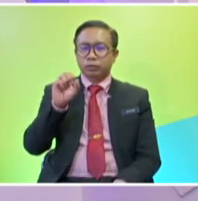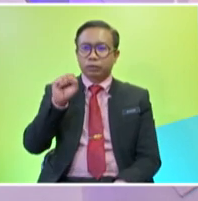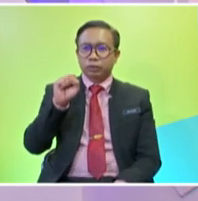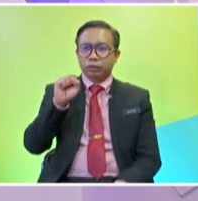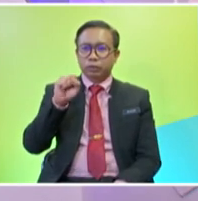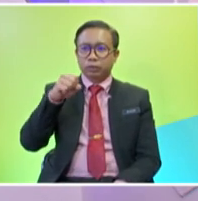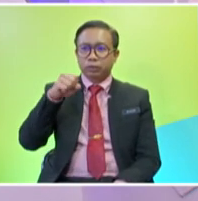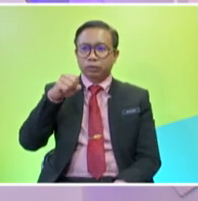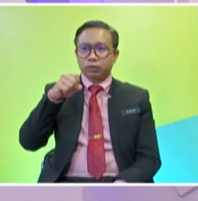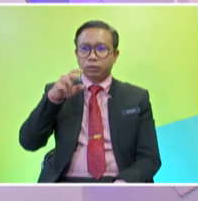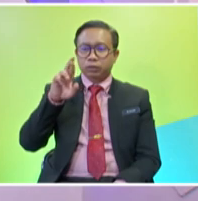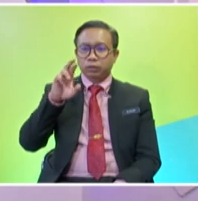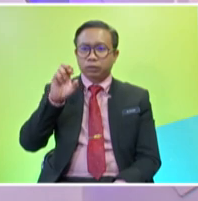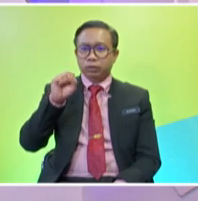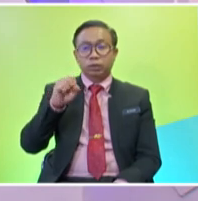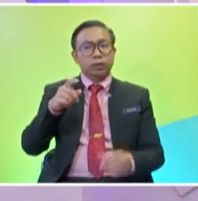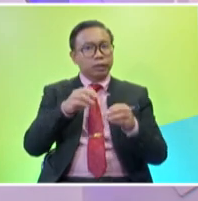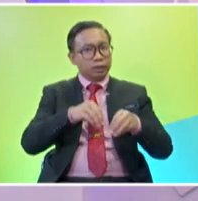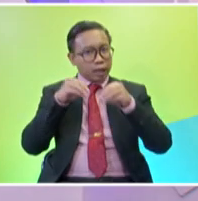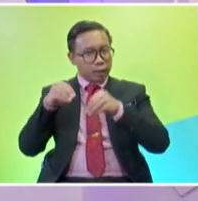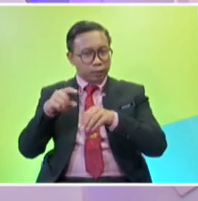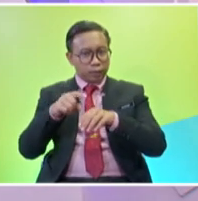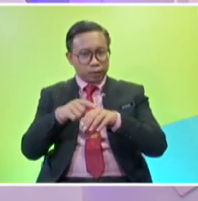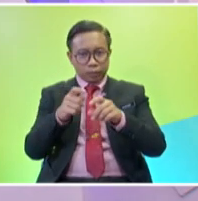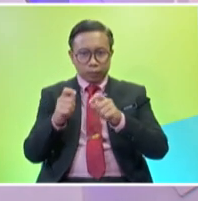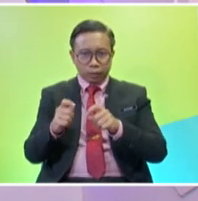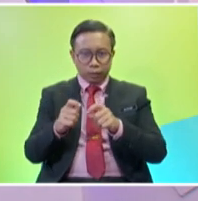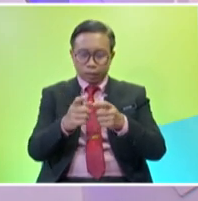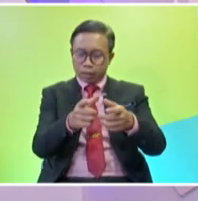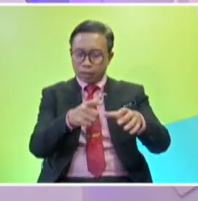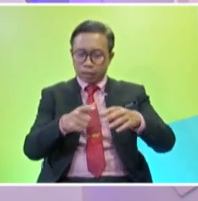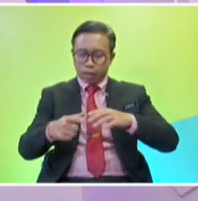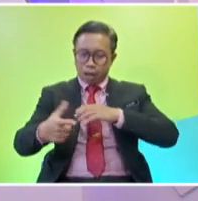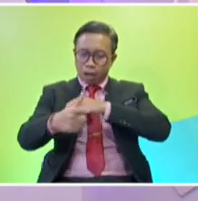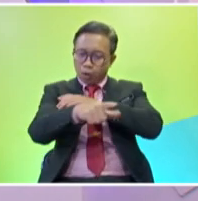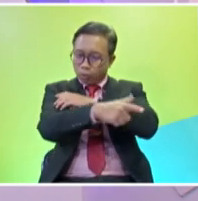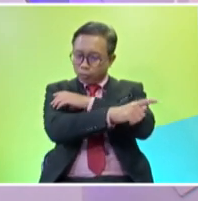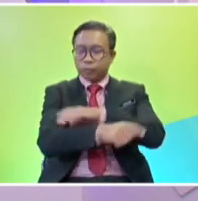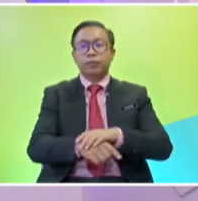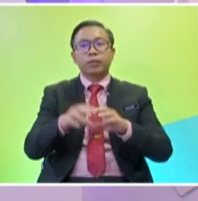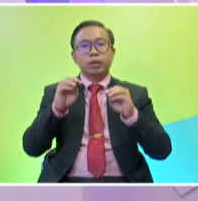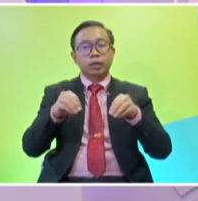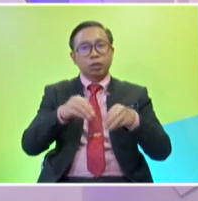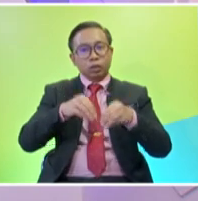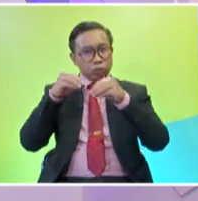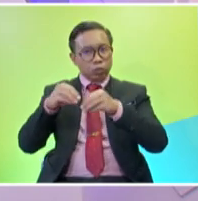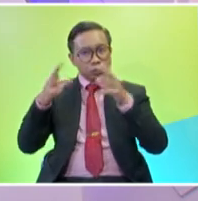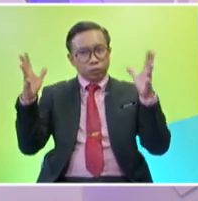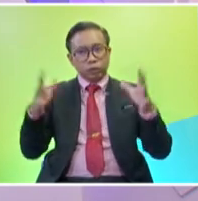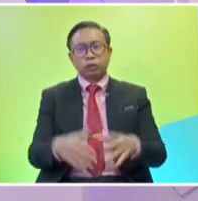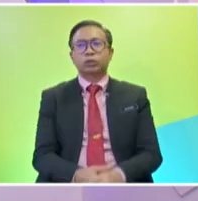banyak kebanyakan ditanam di tepi-tepi pantai daunnya kecil-kecil pokoknya tumbuh besar dan tinggi oke